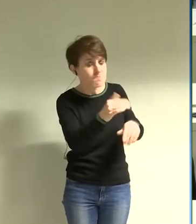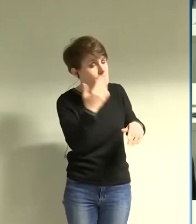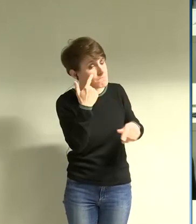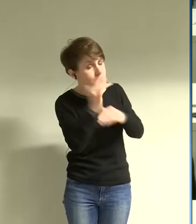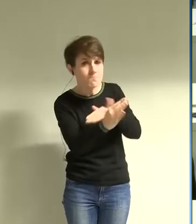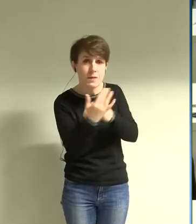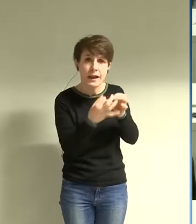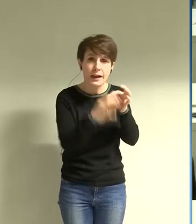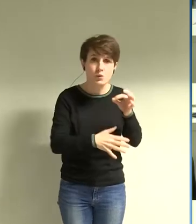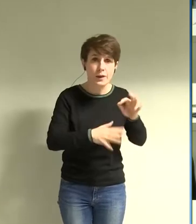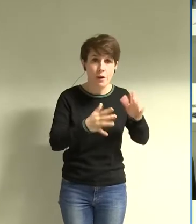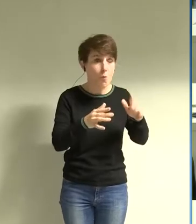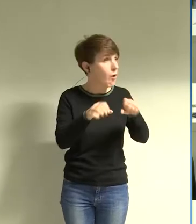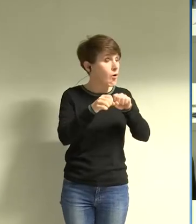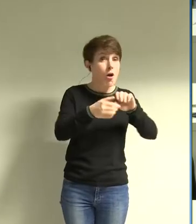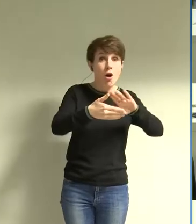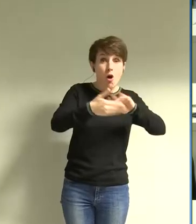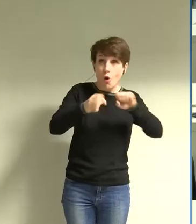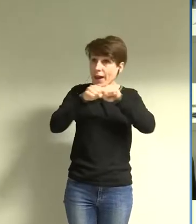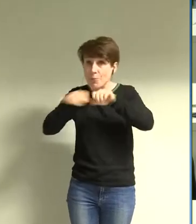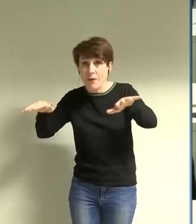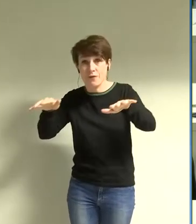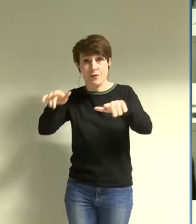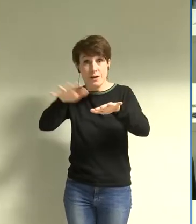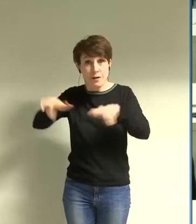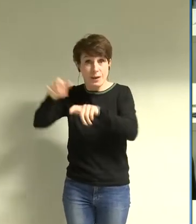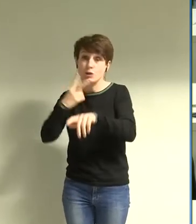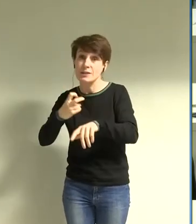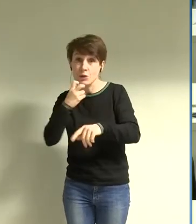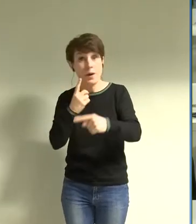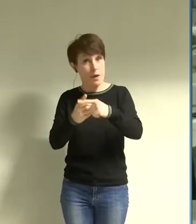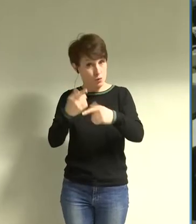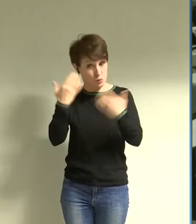grenoblois et aux élus s'il vous plaît je vous remercie